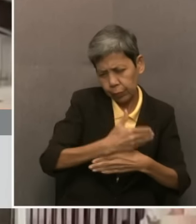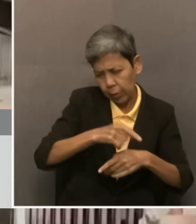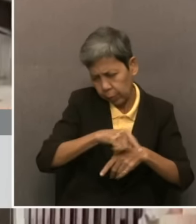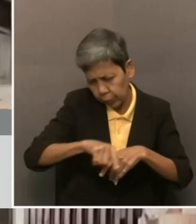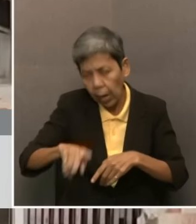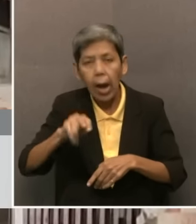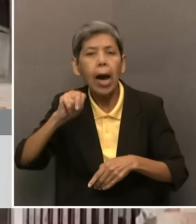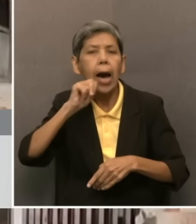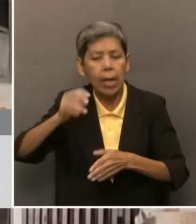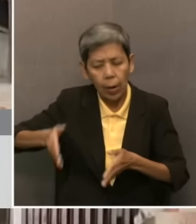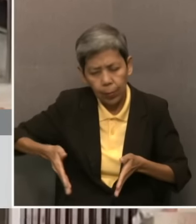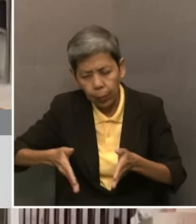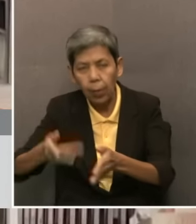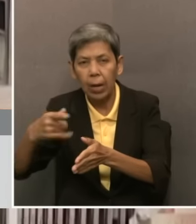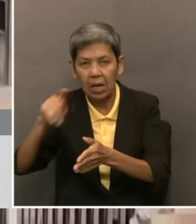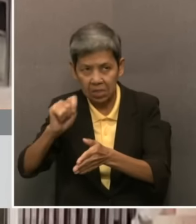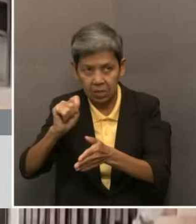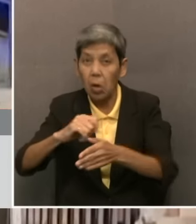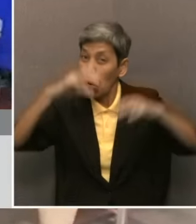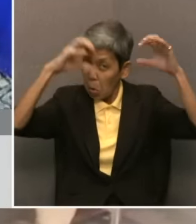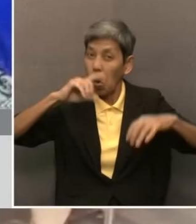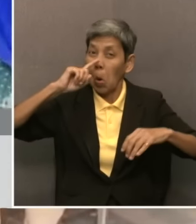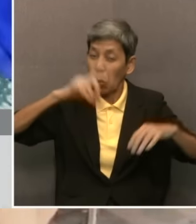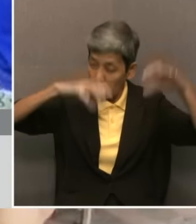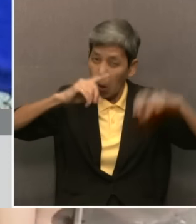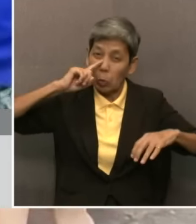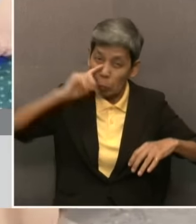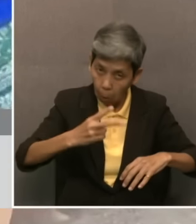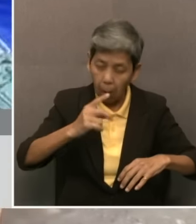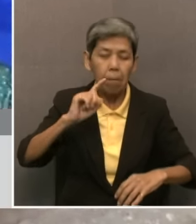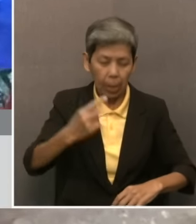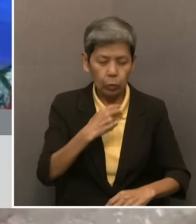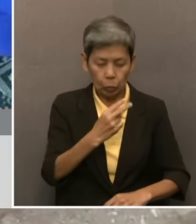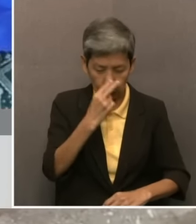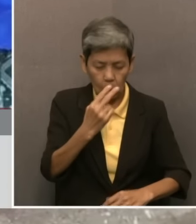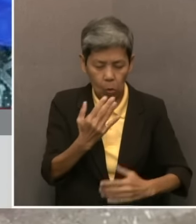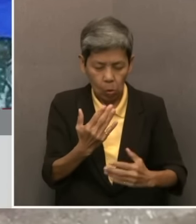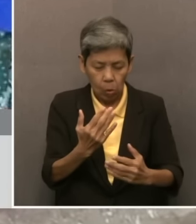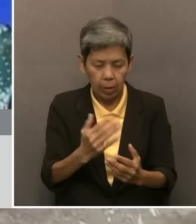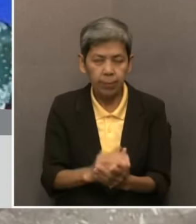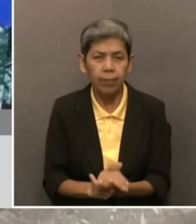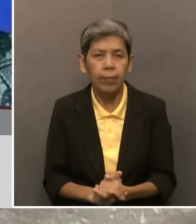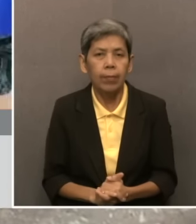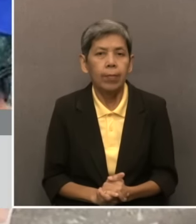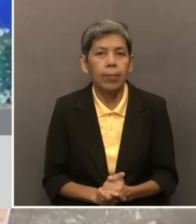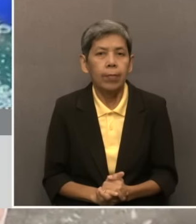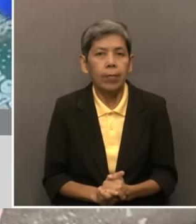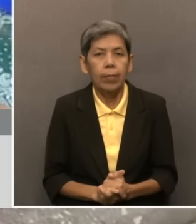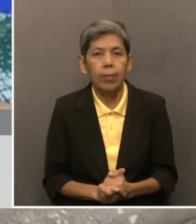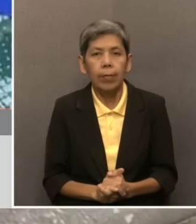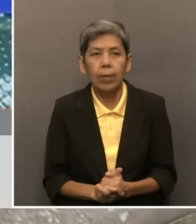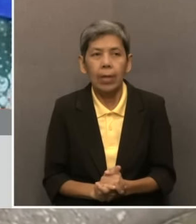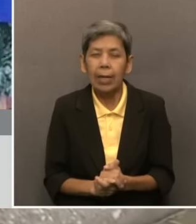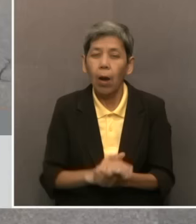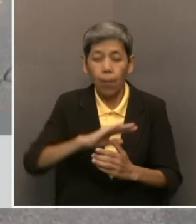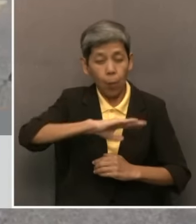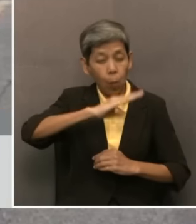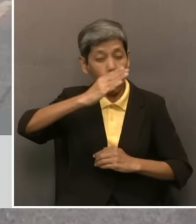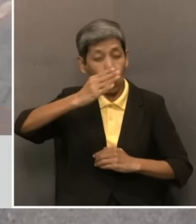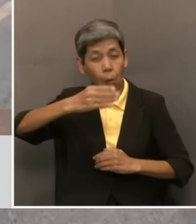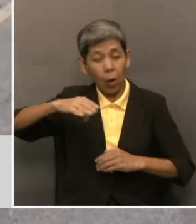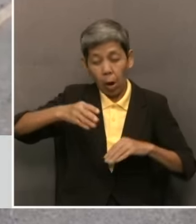านีเพื่อเตรียมรับมือกับปริมาณฝนที่ตกลงมาอีกระลอกหนึ่งครับ ส่วนความคืบหน้าเหตุดินภูเขาสไ